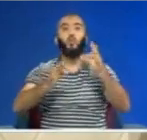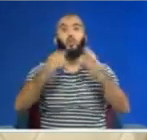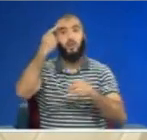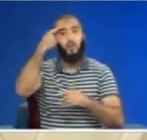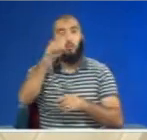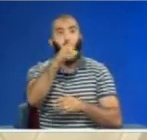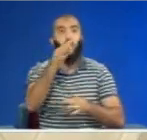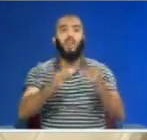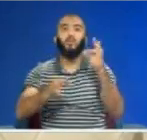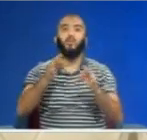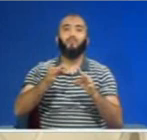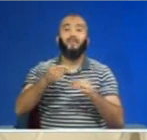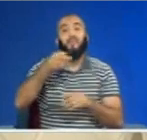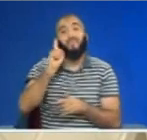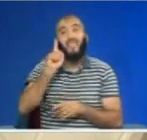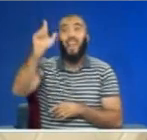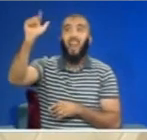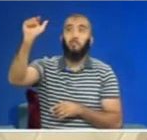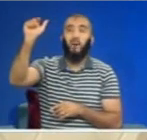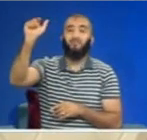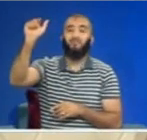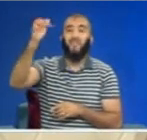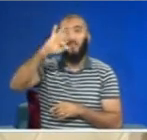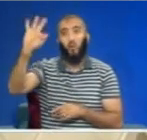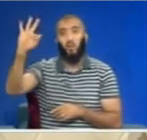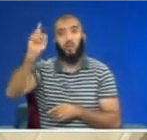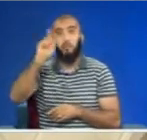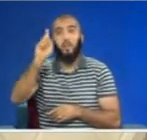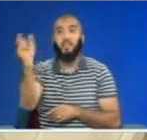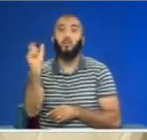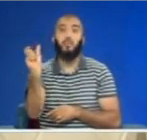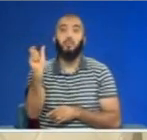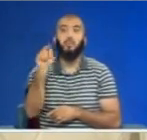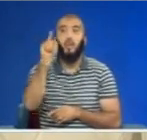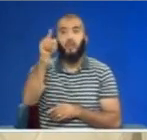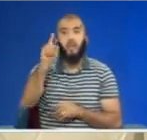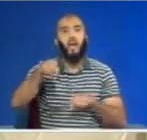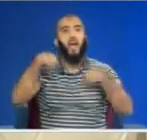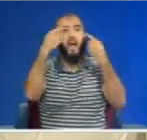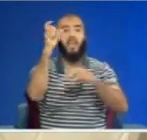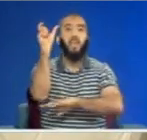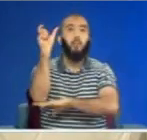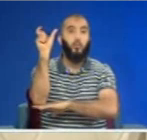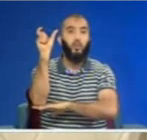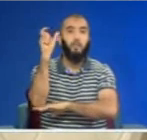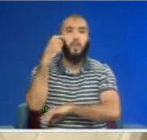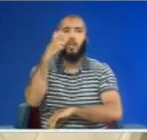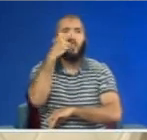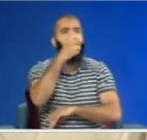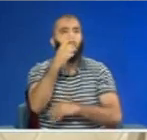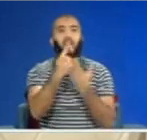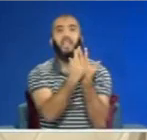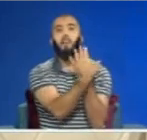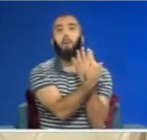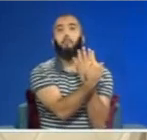دام القاضي هناك ليس مسلما تتولى تروح للإمام، إمام المسجد اللي هو من المسلمين، إما